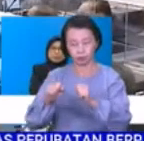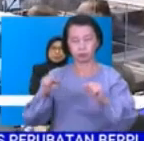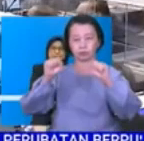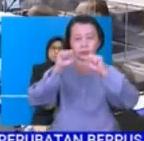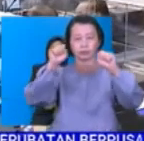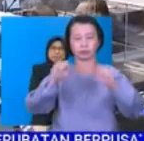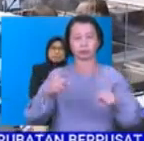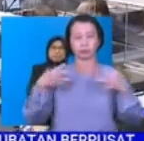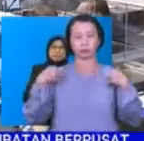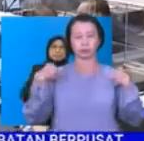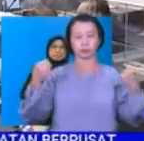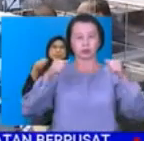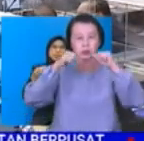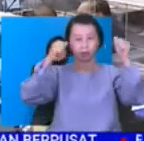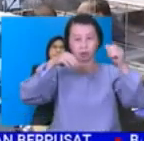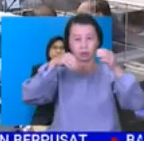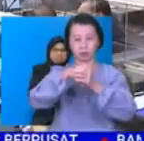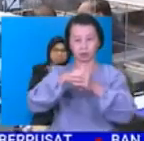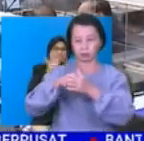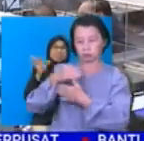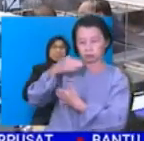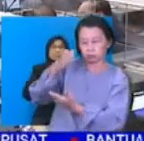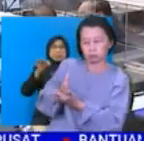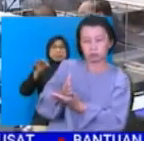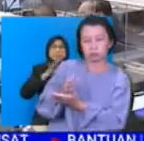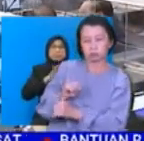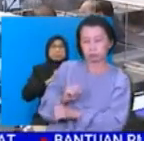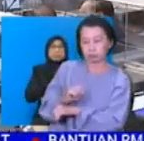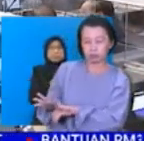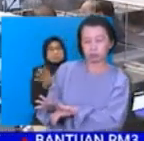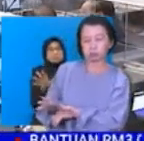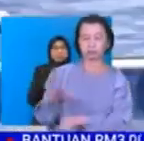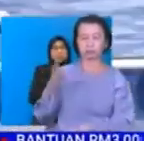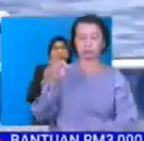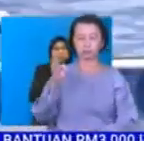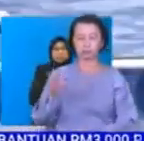sistem kesehatan awam adalah memerangi qobid